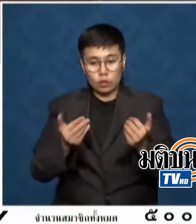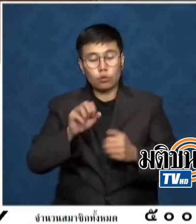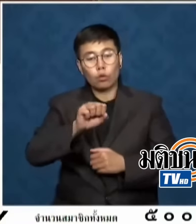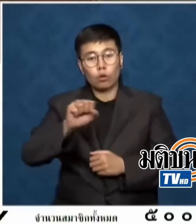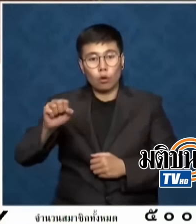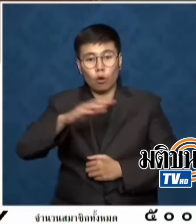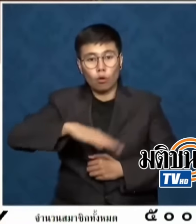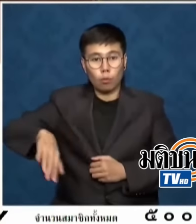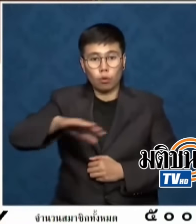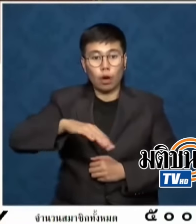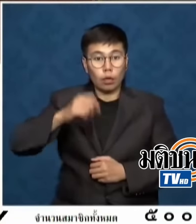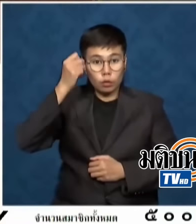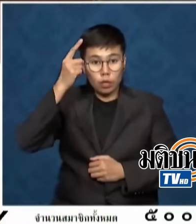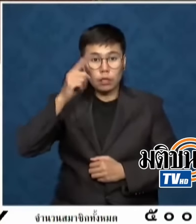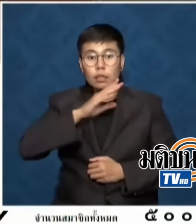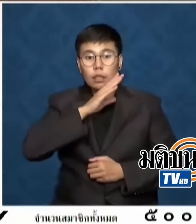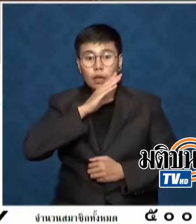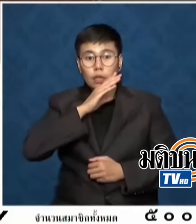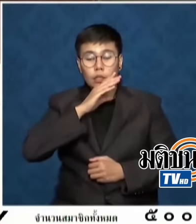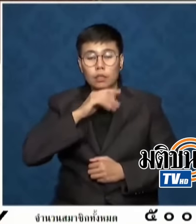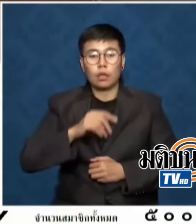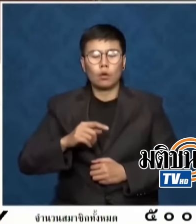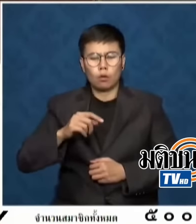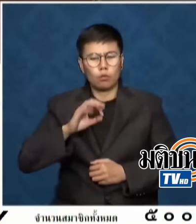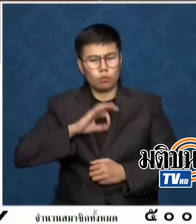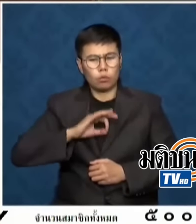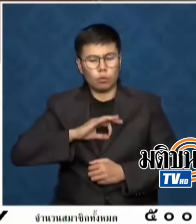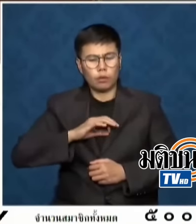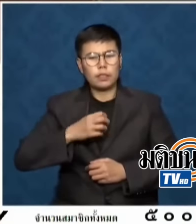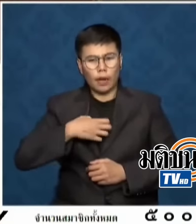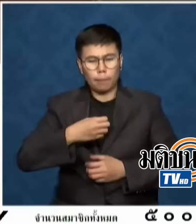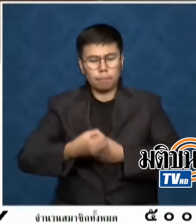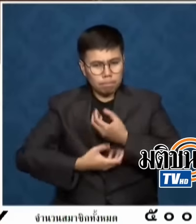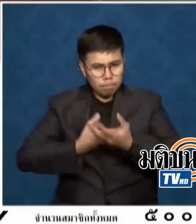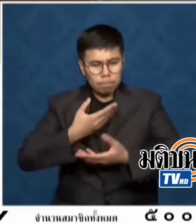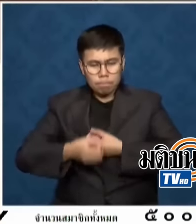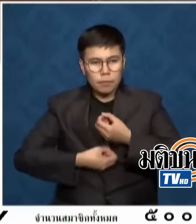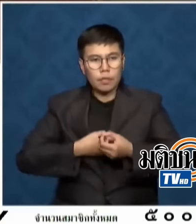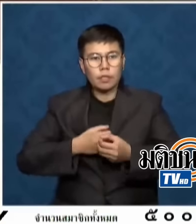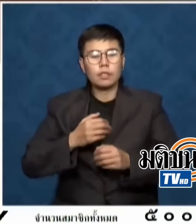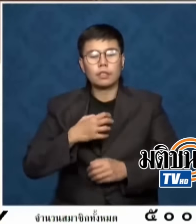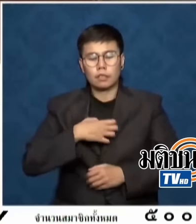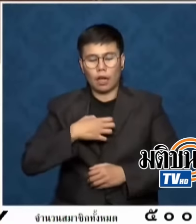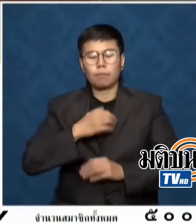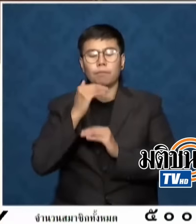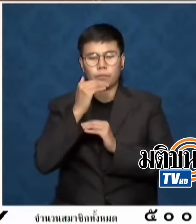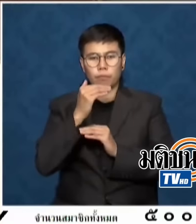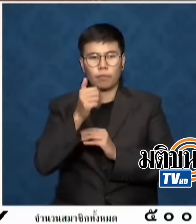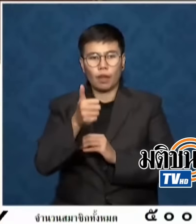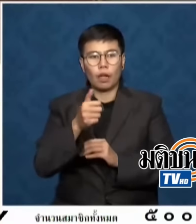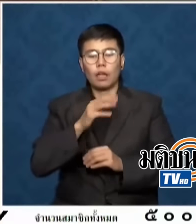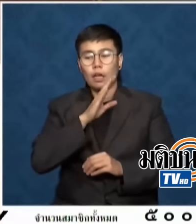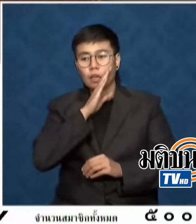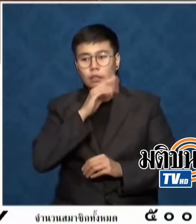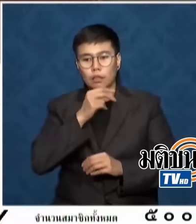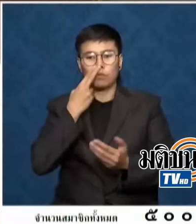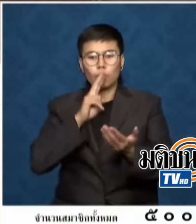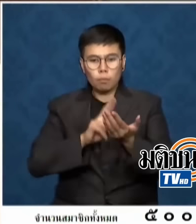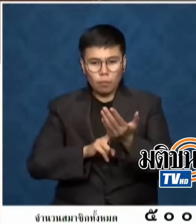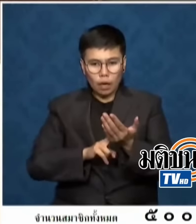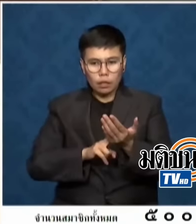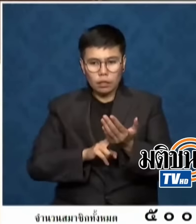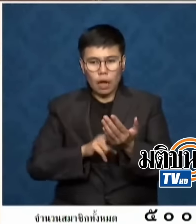ก็ถ้าท่านยังติดใจก็ให้อธิบายนะครับในขอบเขตนี้นะครับจะมาเอาจดหมายมาอ่านก็จ